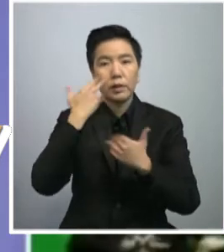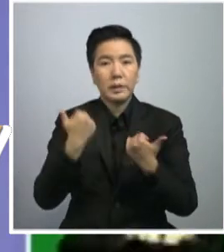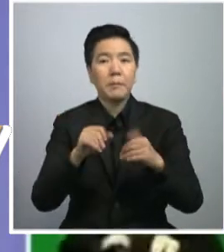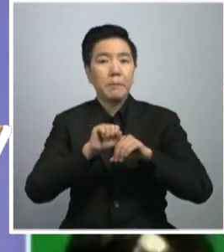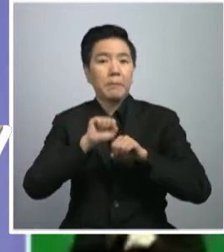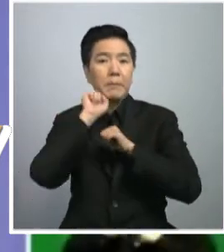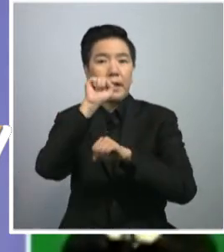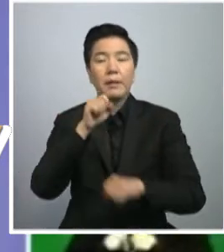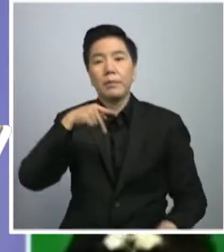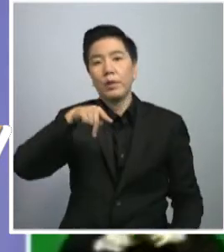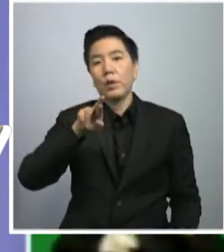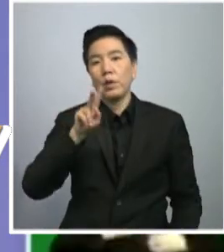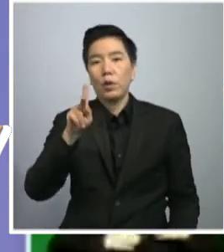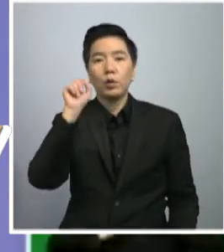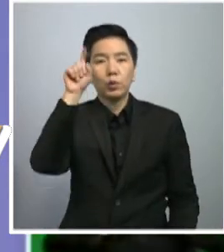นี่คือกับทุกภาคส่วนข้อที่สามครับให้มีการติดตามผลกระทบที่จะเกิดขึ้นจากการประกาศใช้พ.ร.ก.